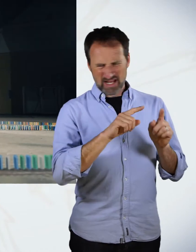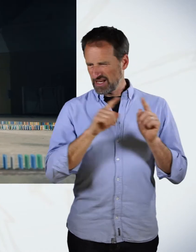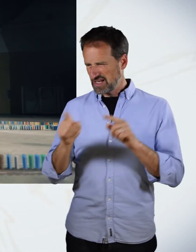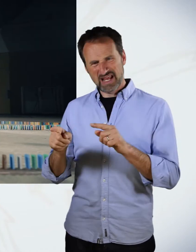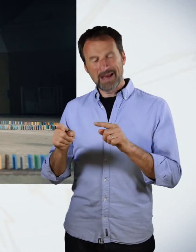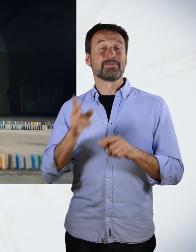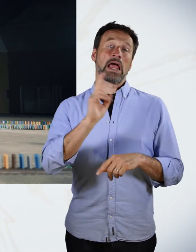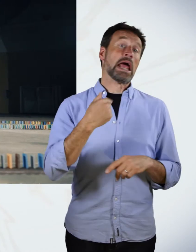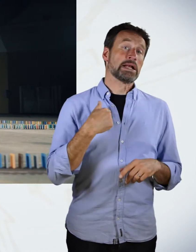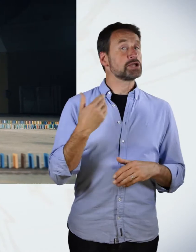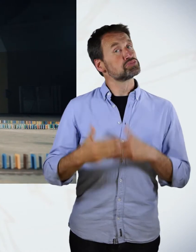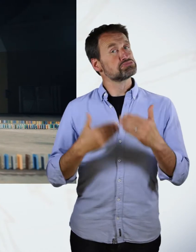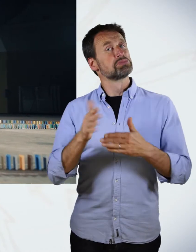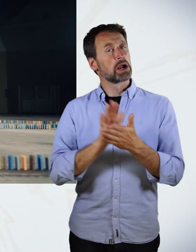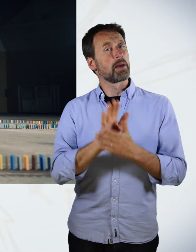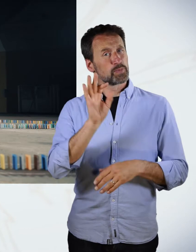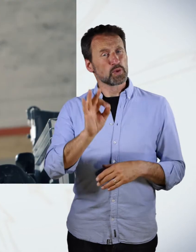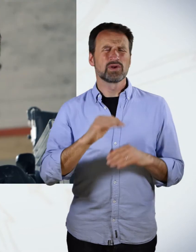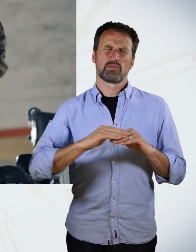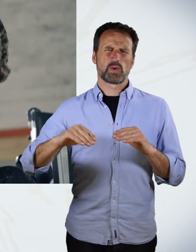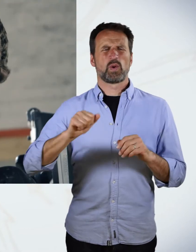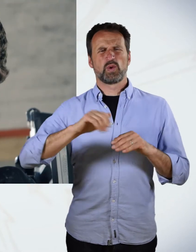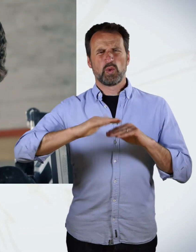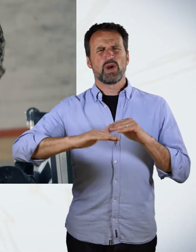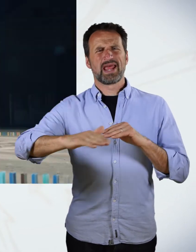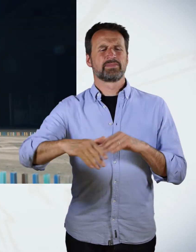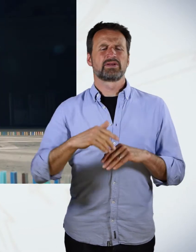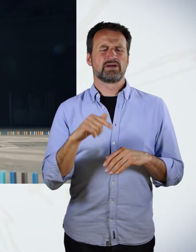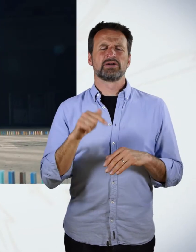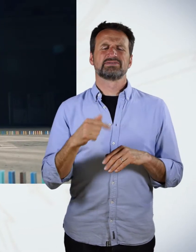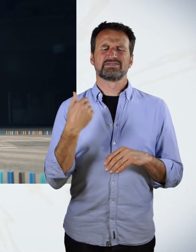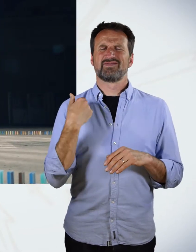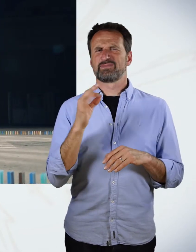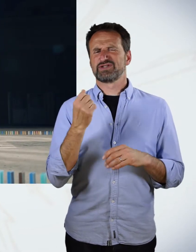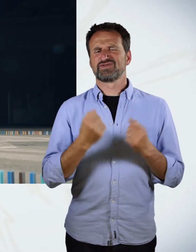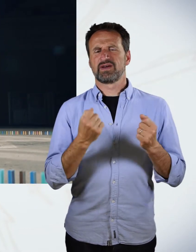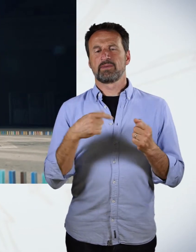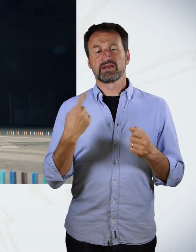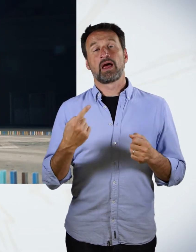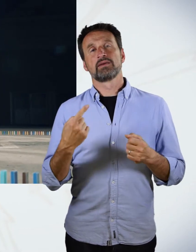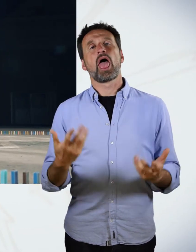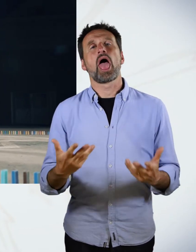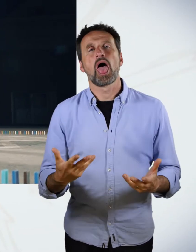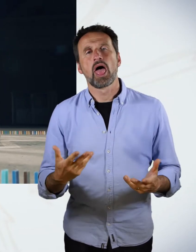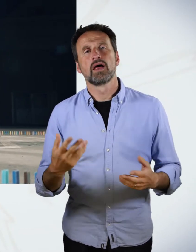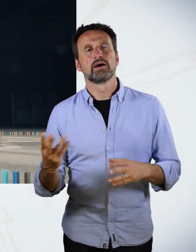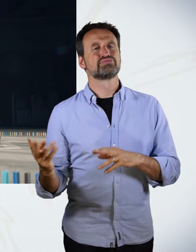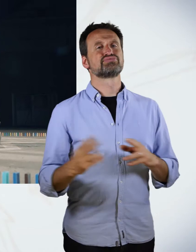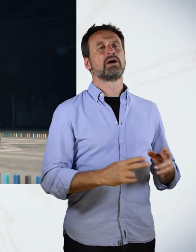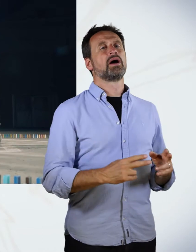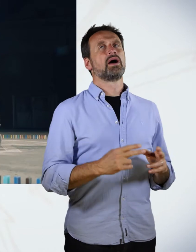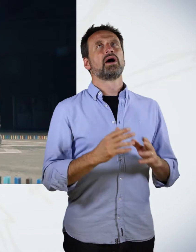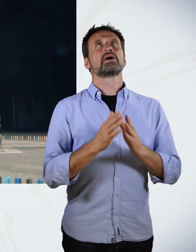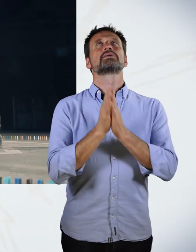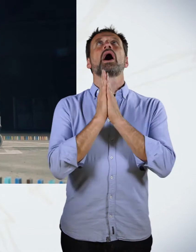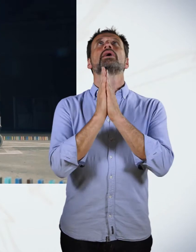gute Fortschritte gemacht. Das ging recht flott voran. Der Boden war sehr uneben, was mir schwer gemacht hat. Und dann kamen die ersten Rückschläge. Nein! Gott sei